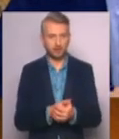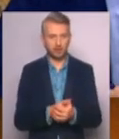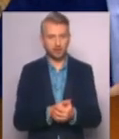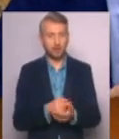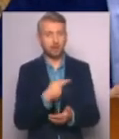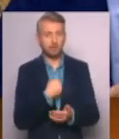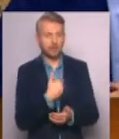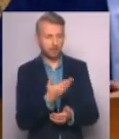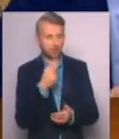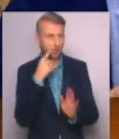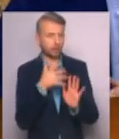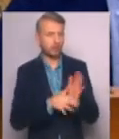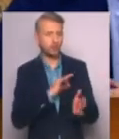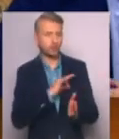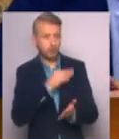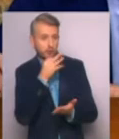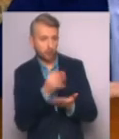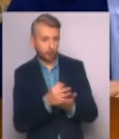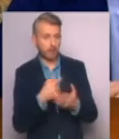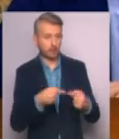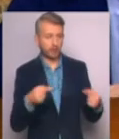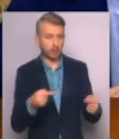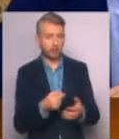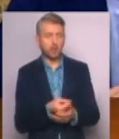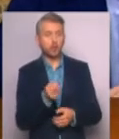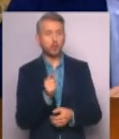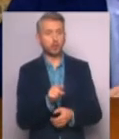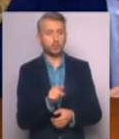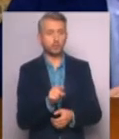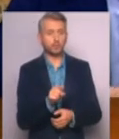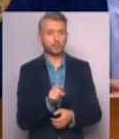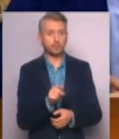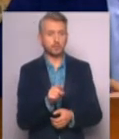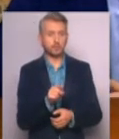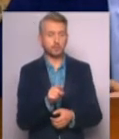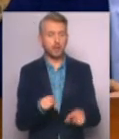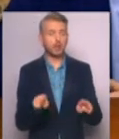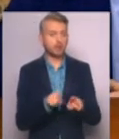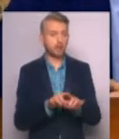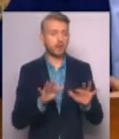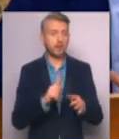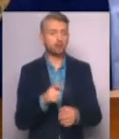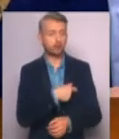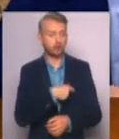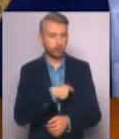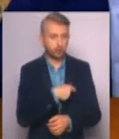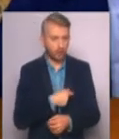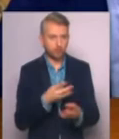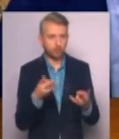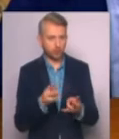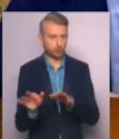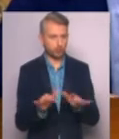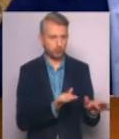розуміємо юридичну відповідальність і так далі. Ну, тому безпосередньо так складається, що депутатам потрібно реагувати